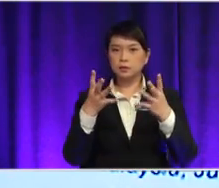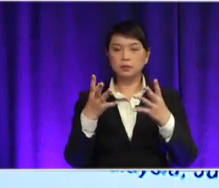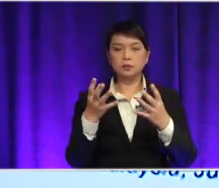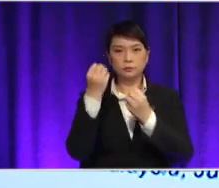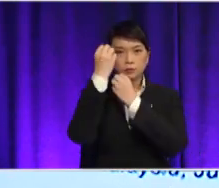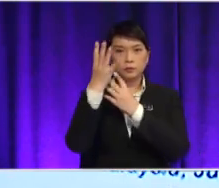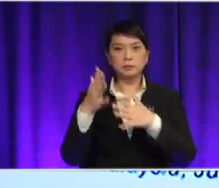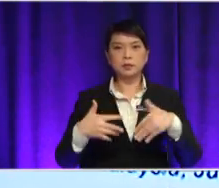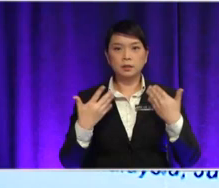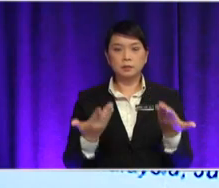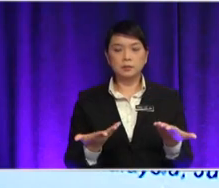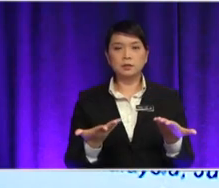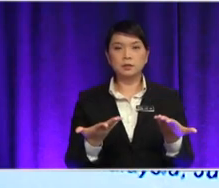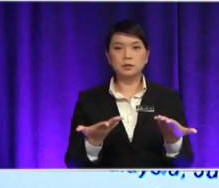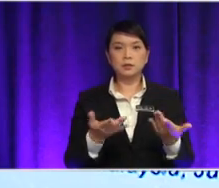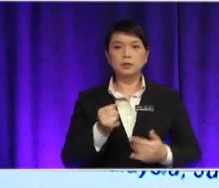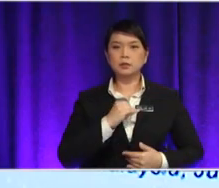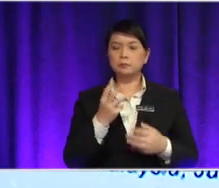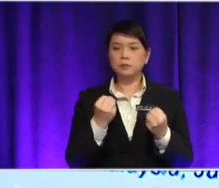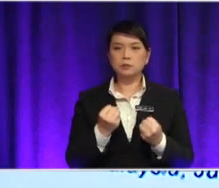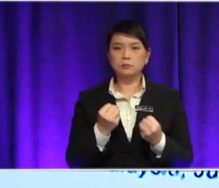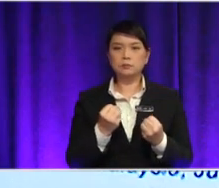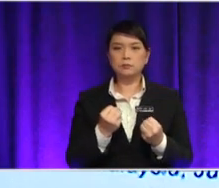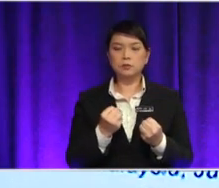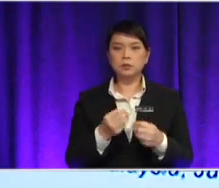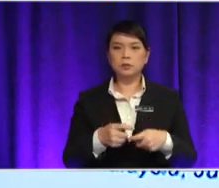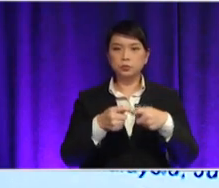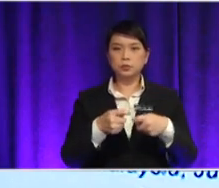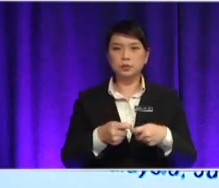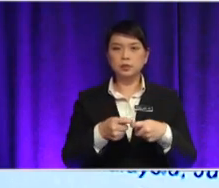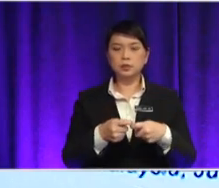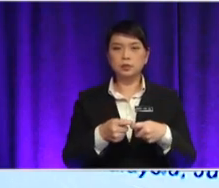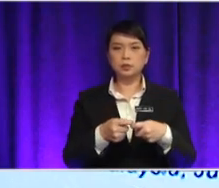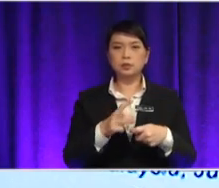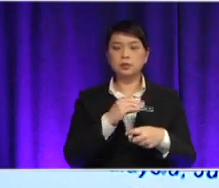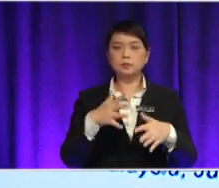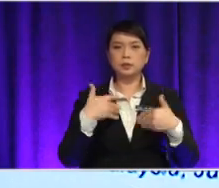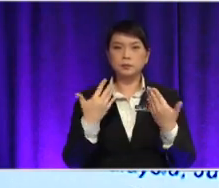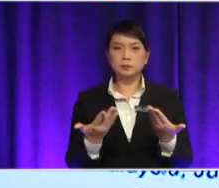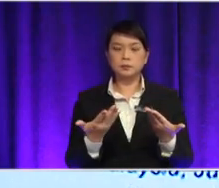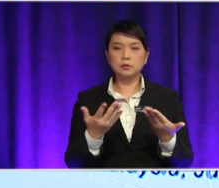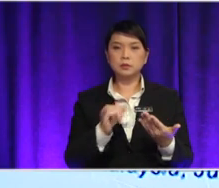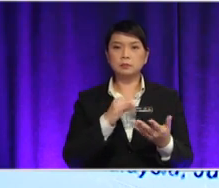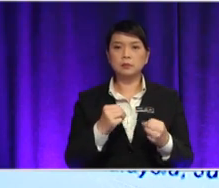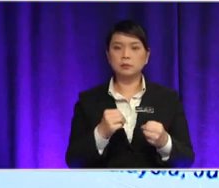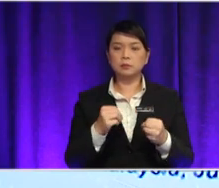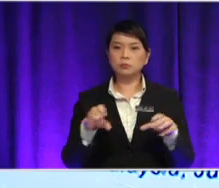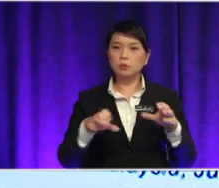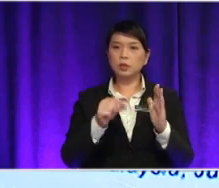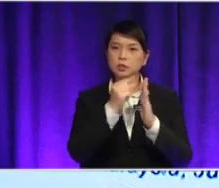mana saya nak tentukan ni? Macam mana ni semua ni? Macam mana daripada data yang banyak ni saya nak tentukan bentuk graf saya nanti?